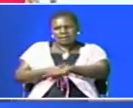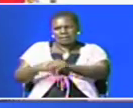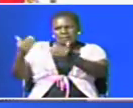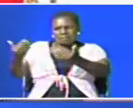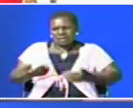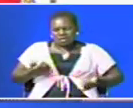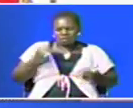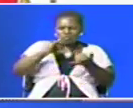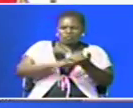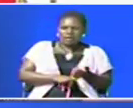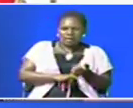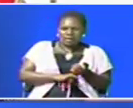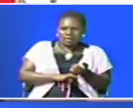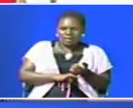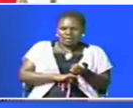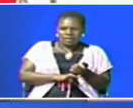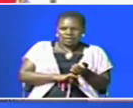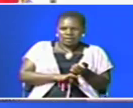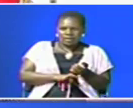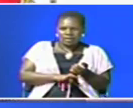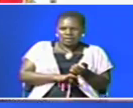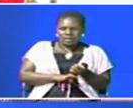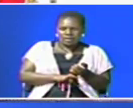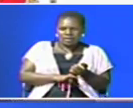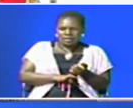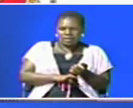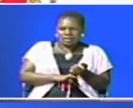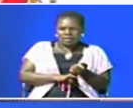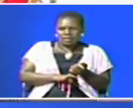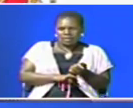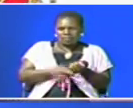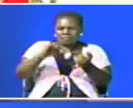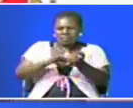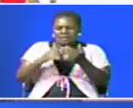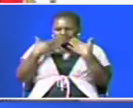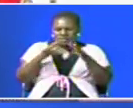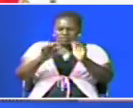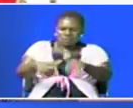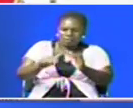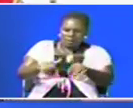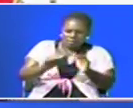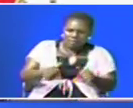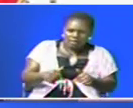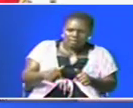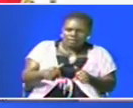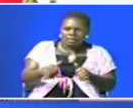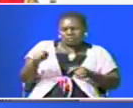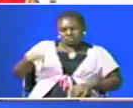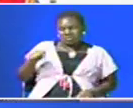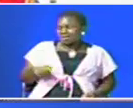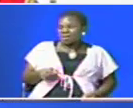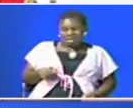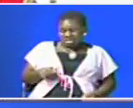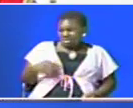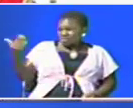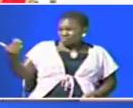bibi, babu haangalii speaker, Twitter wala nini. Asema ninapata mke, madamu yualima, yuatwanga, yuachota maji. Siku hizi